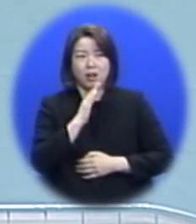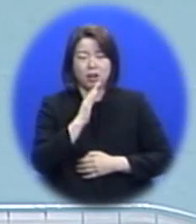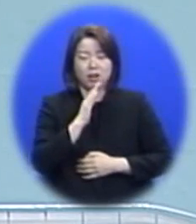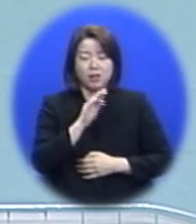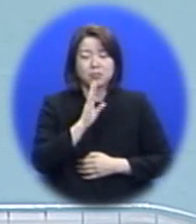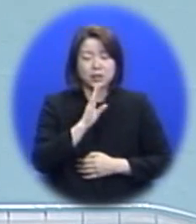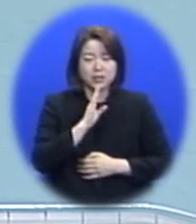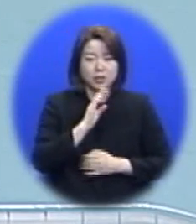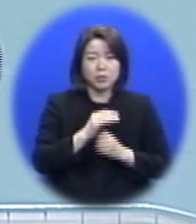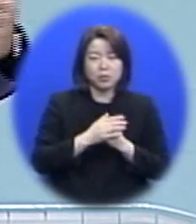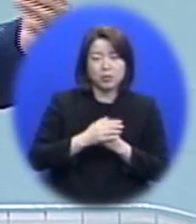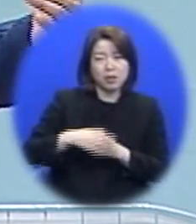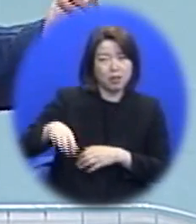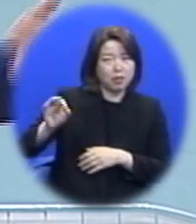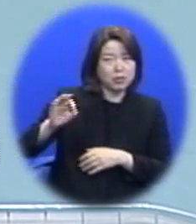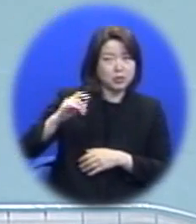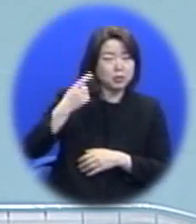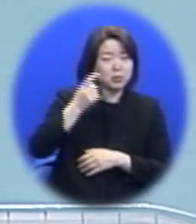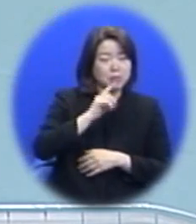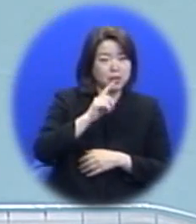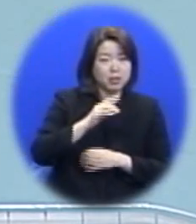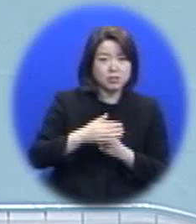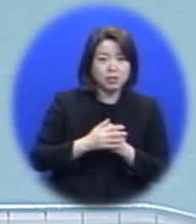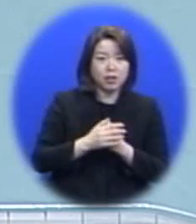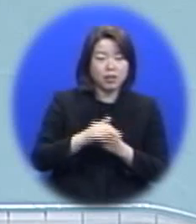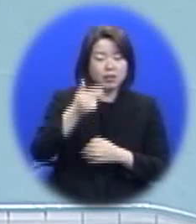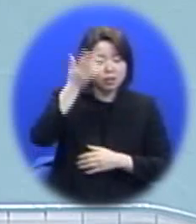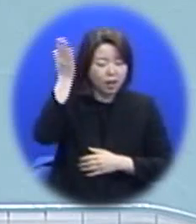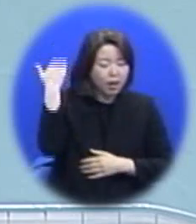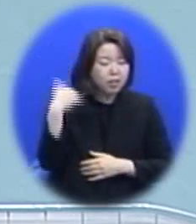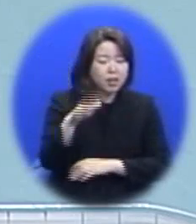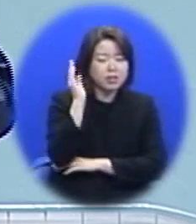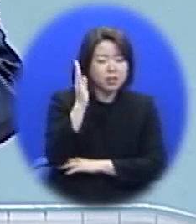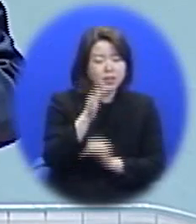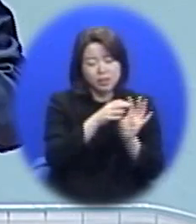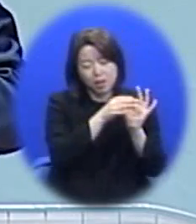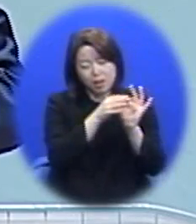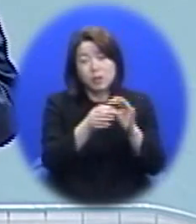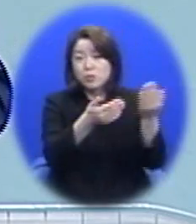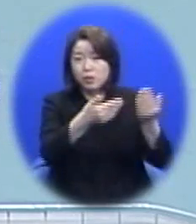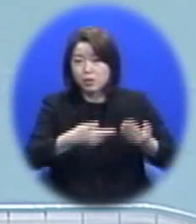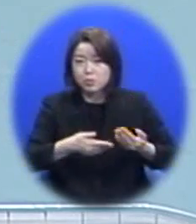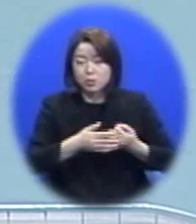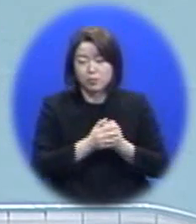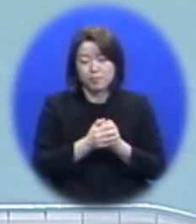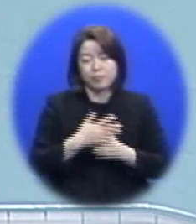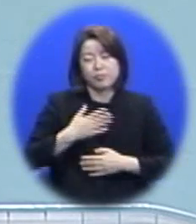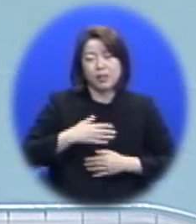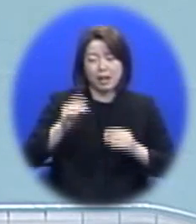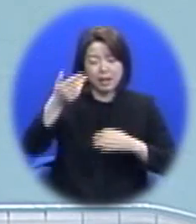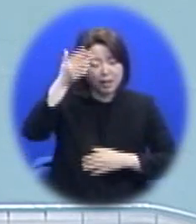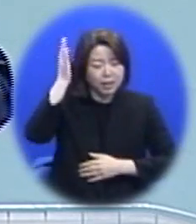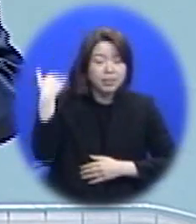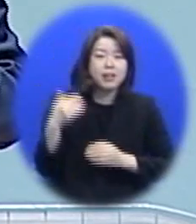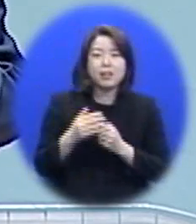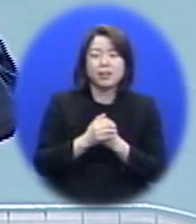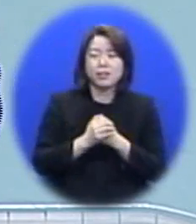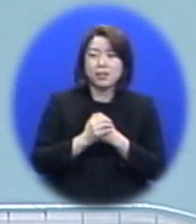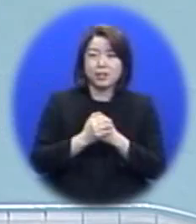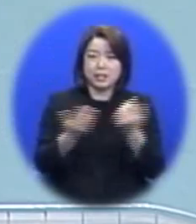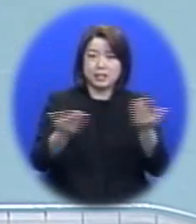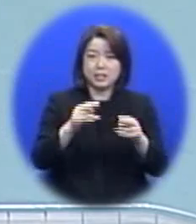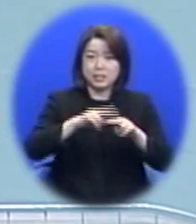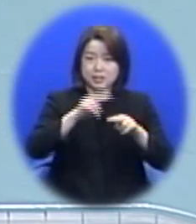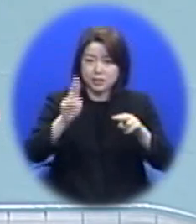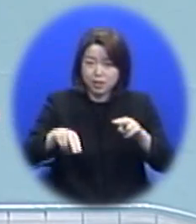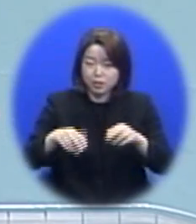했더니 계속 그때 이야기를 하시더래. 그러면서 하는 이야기가 내가 직장에서 쫓겨나서 집에